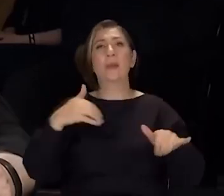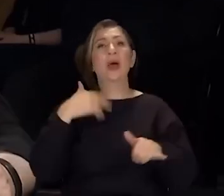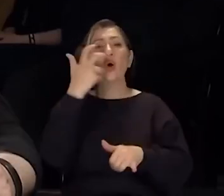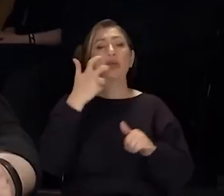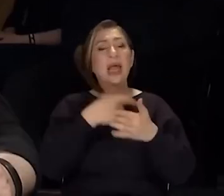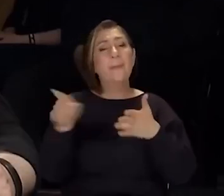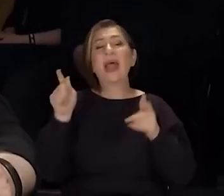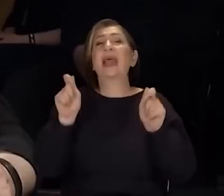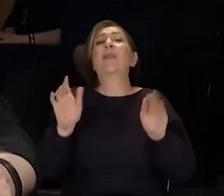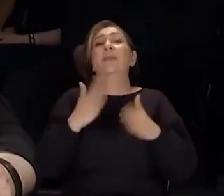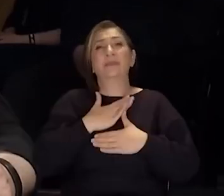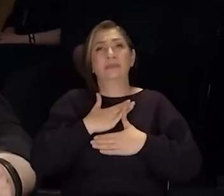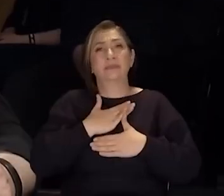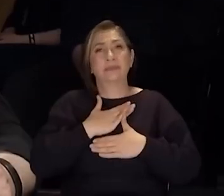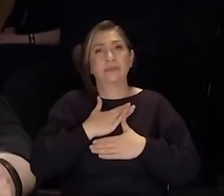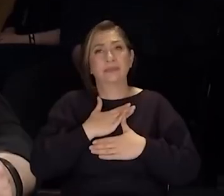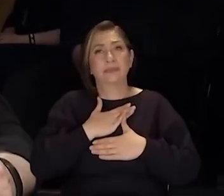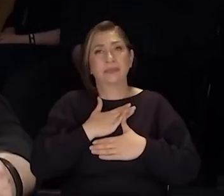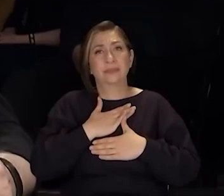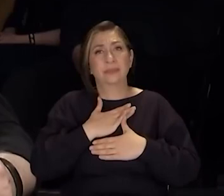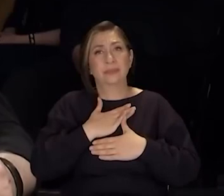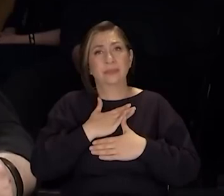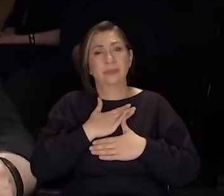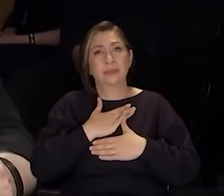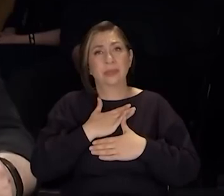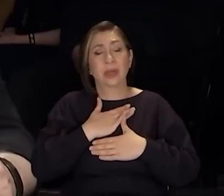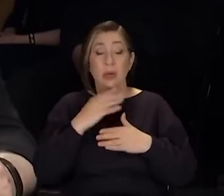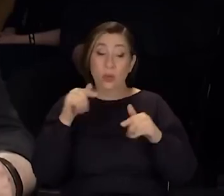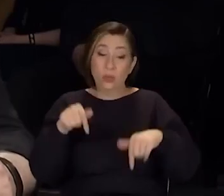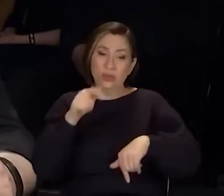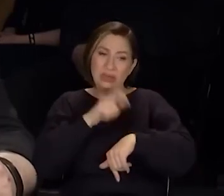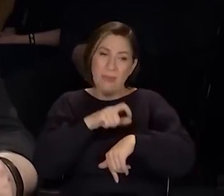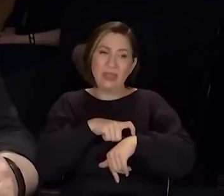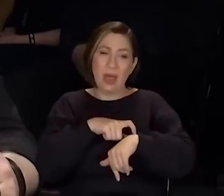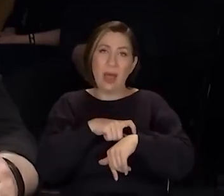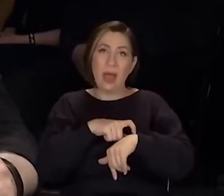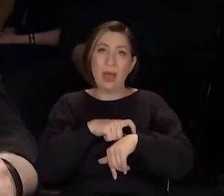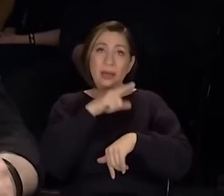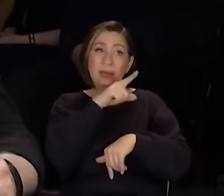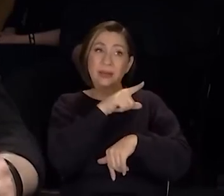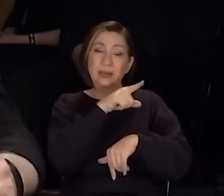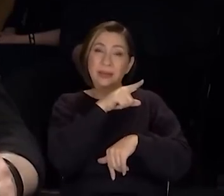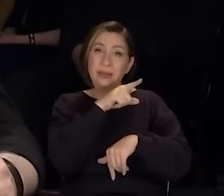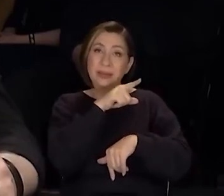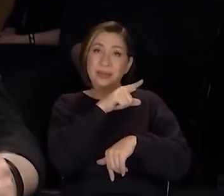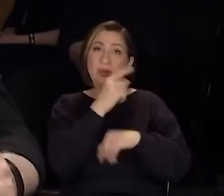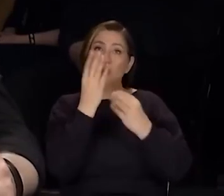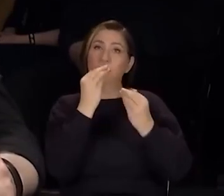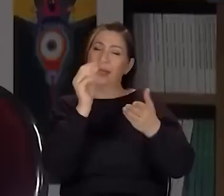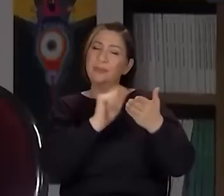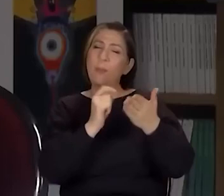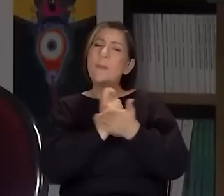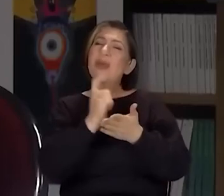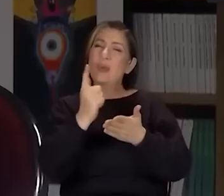Hmm. Onun için şeydir. Tabii bu dönemde sizin çok güzel